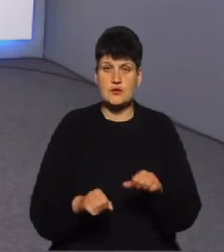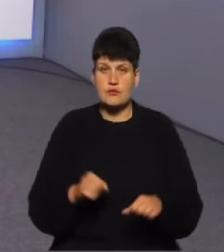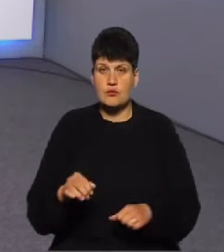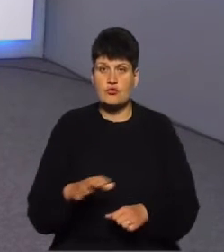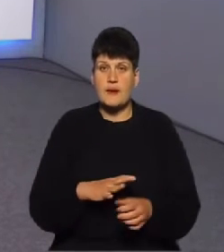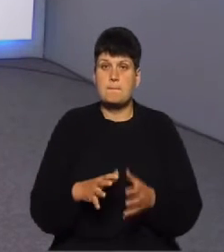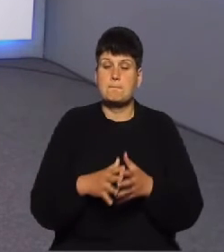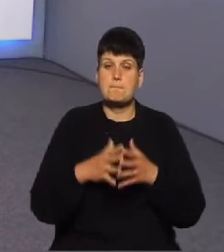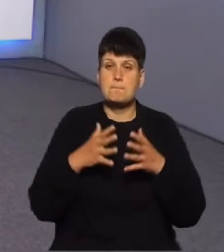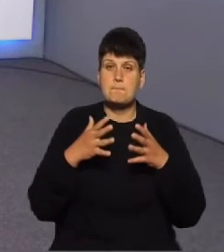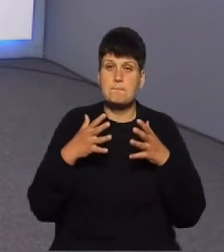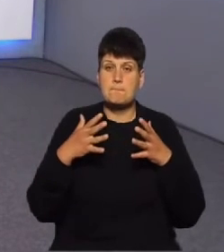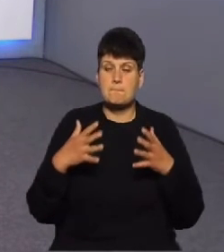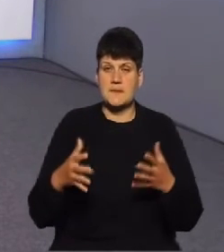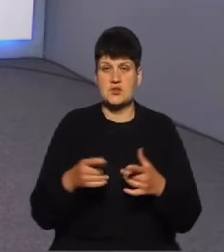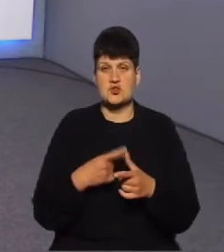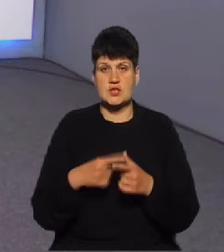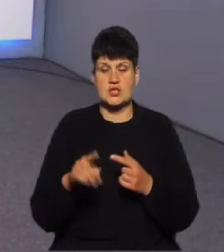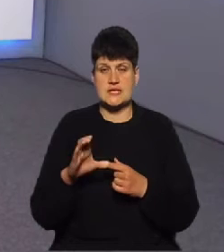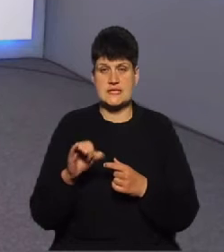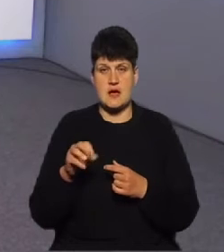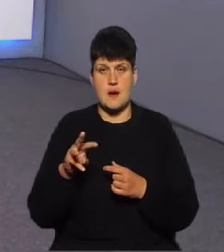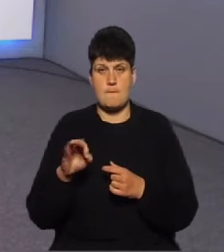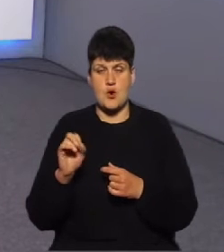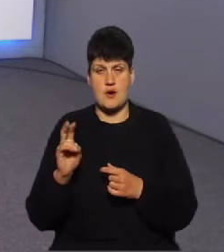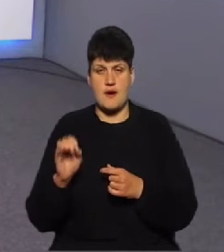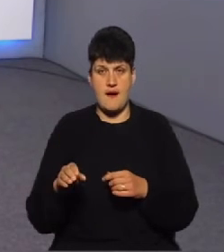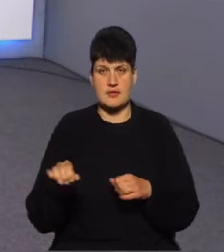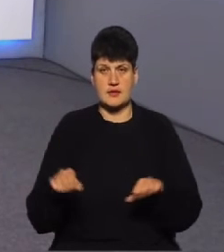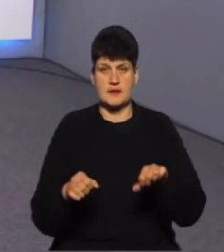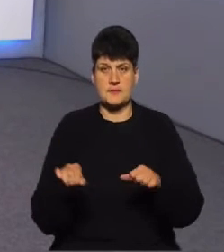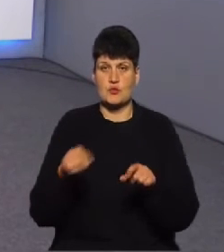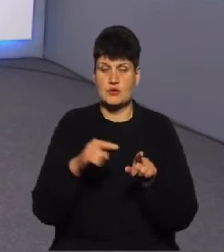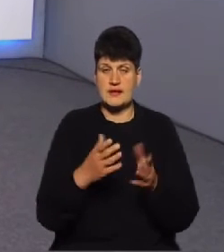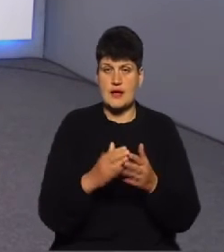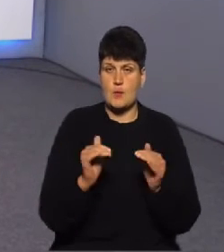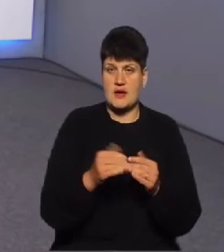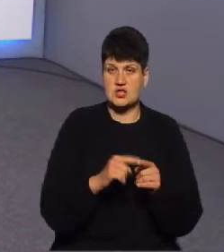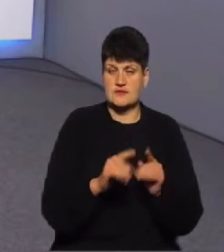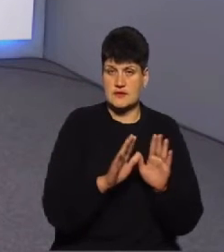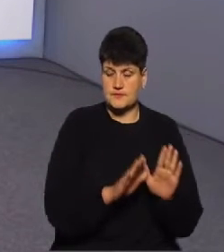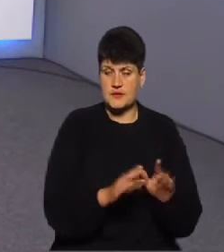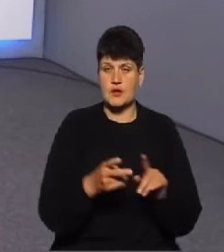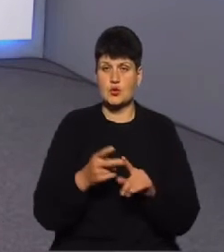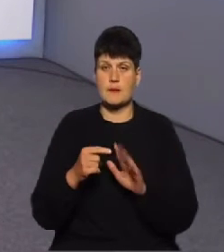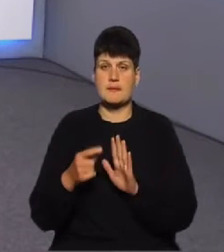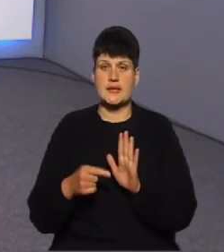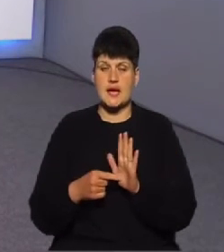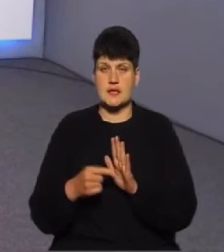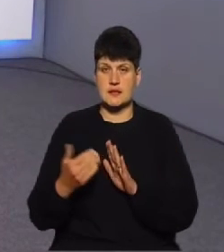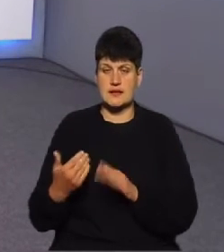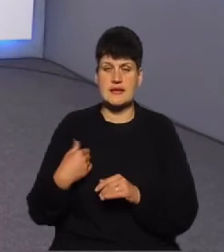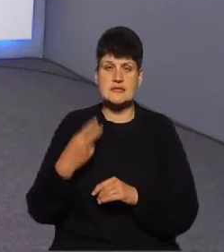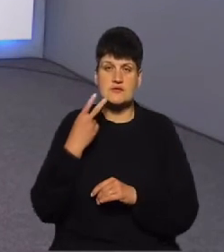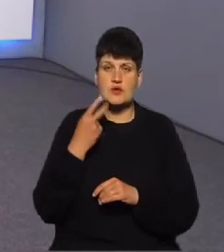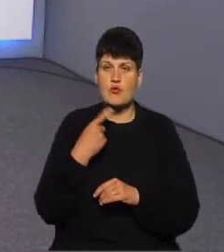швидкість, ніж самі самокати. Тому що більшість самокатів мають обмеження швидкості. Це перше питання. Друге питання про те, що я завжди говорю,